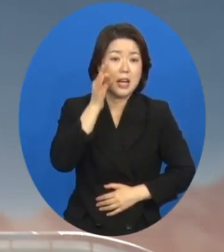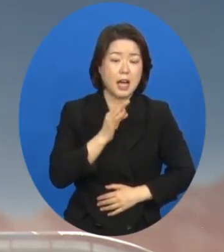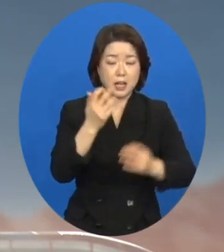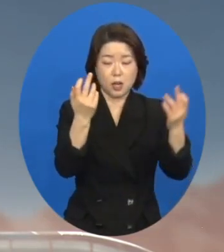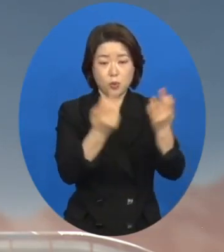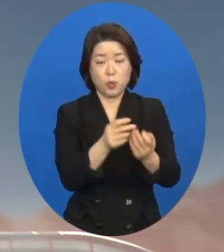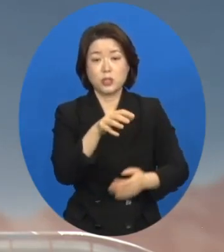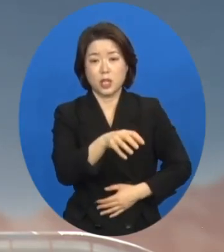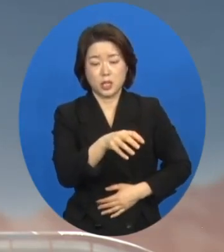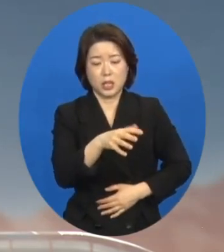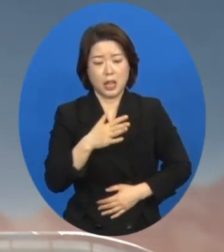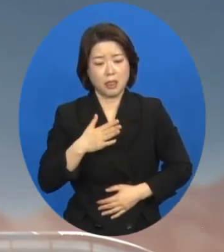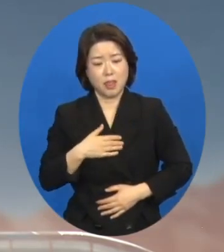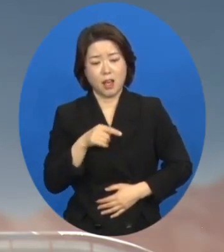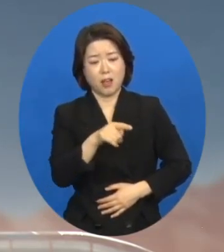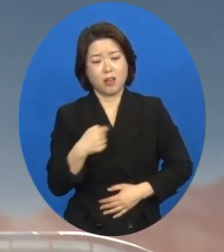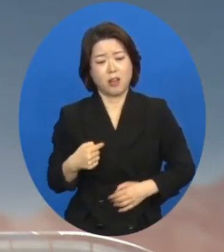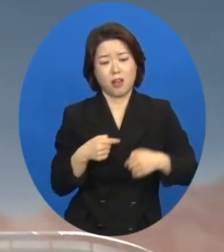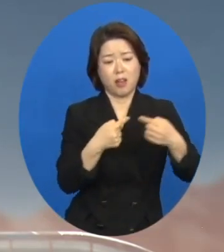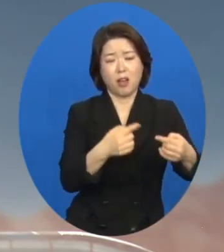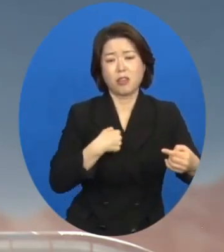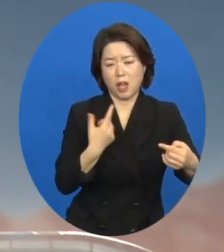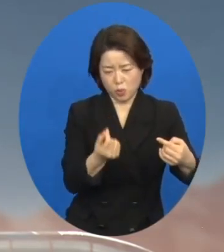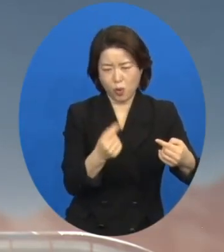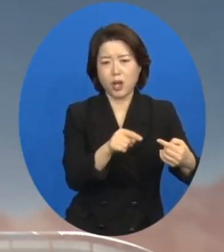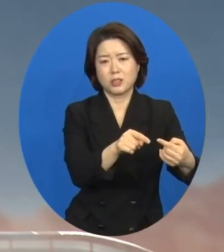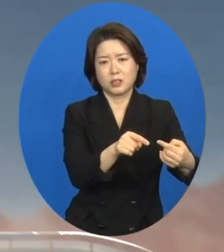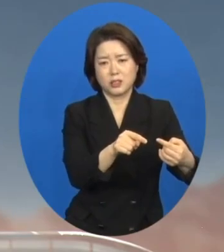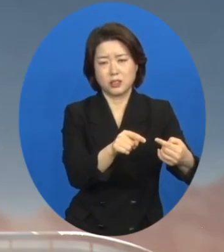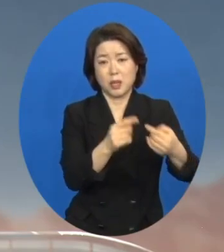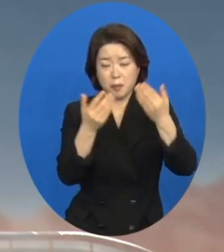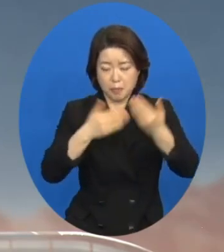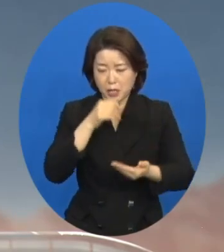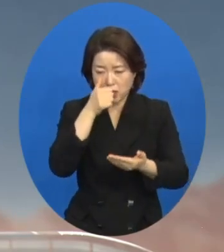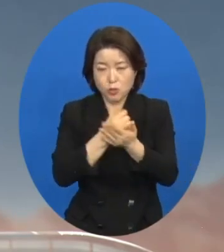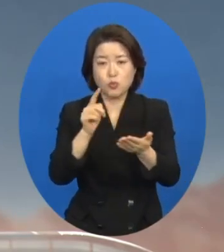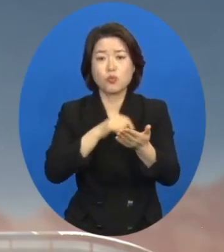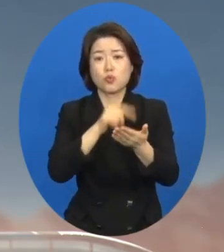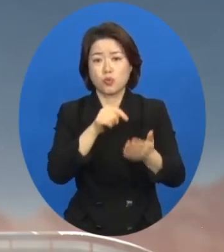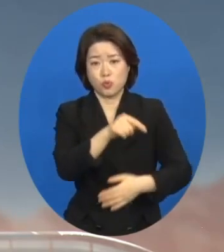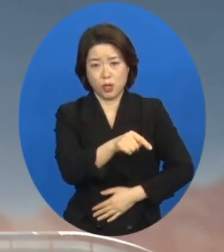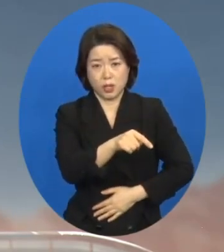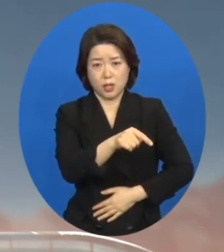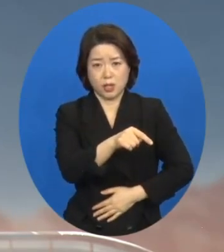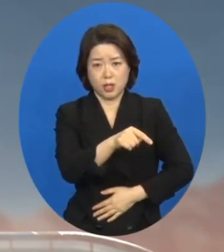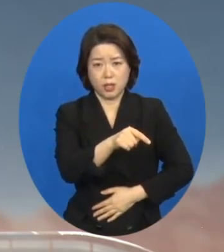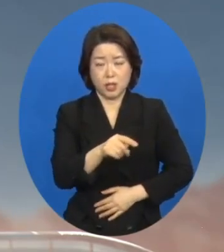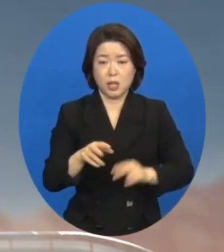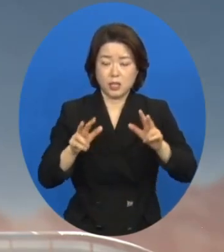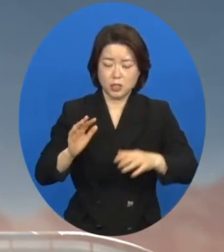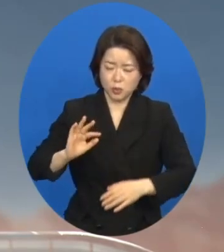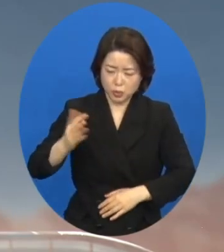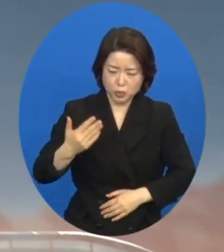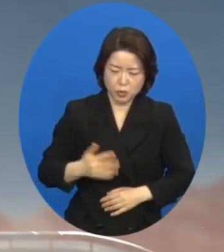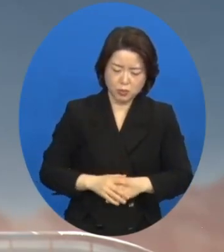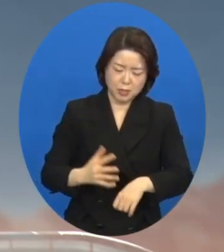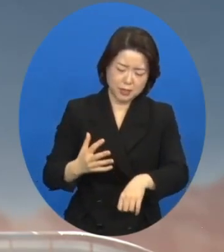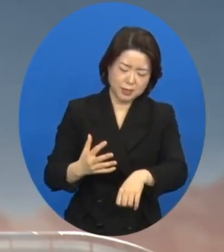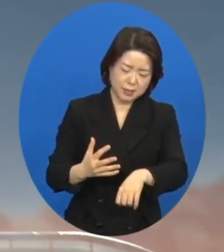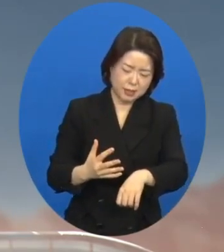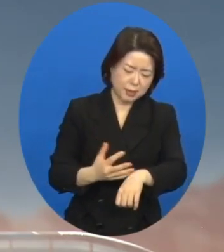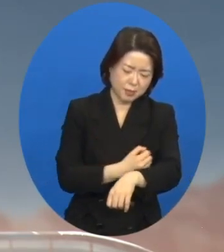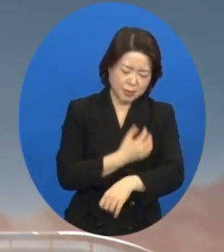우리가 있어야 될 곳이 바로 그곳입니다. 마땅히 우리가 받아야 될 죄값이에요. 혹시 여러분 지금 요즘에 참혹한 패배를 당하고